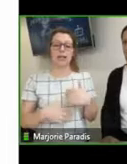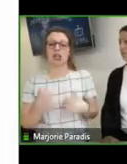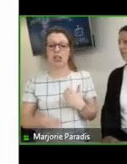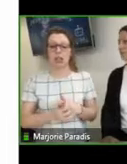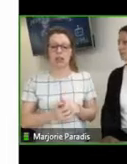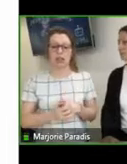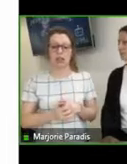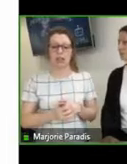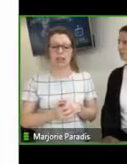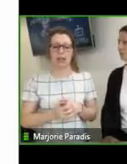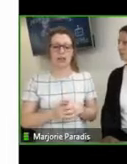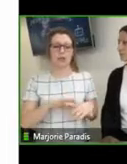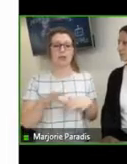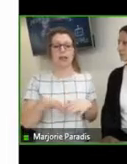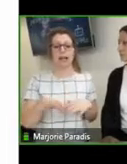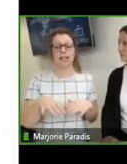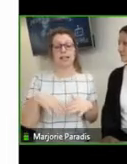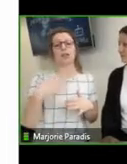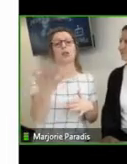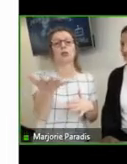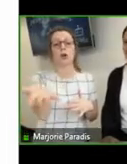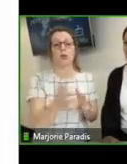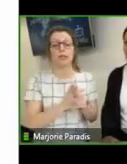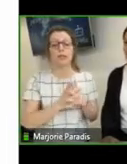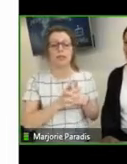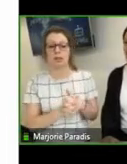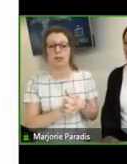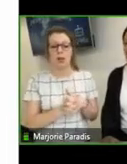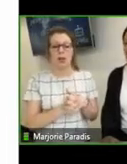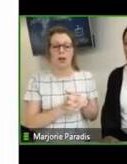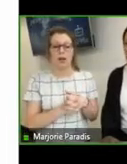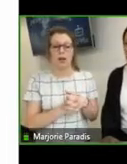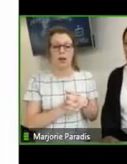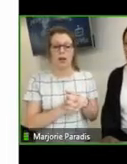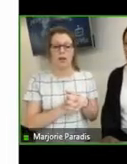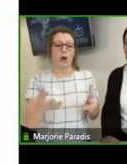les recherches, etc. Donc, vous aurez accès à ça, dont aussi